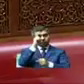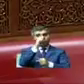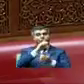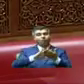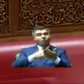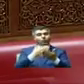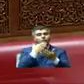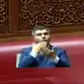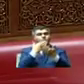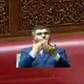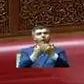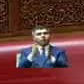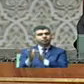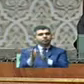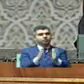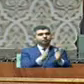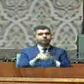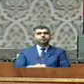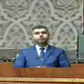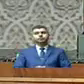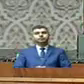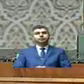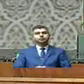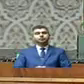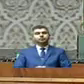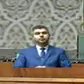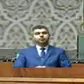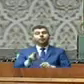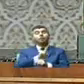شكرا. تشاركي للاصلاح. وشكرا. شكرا السيد الوزير. السؤال الان الثاني.